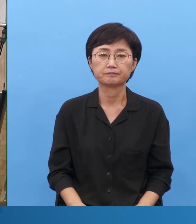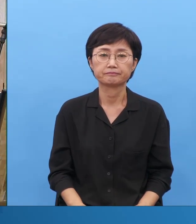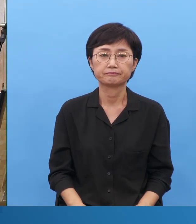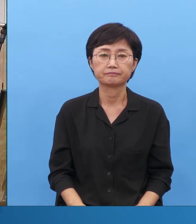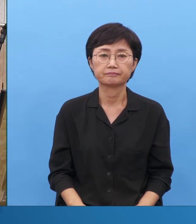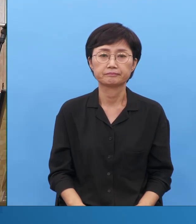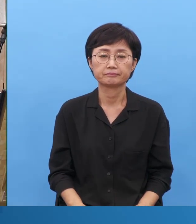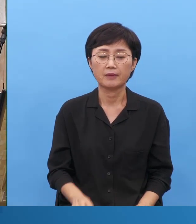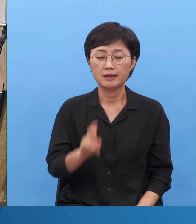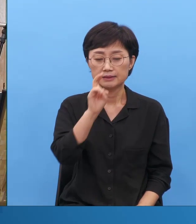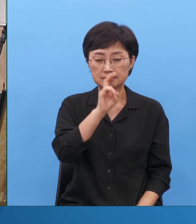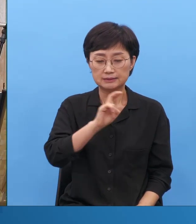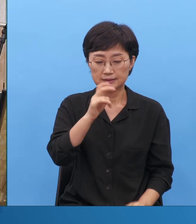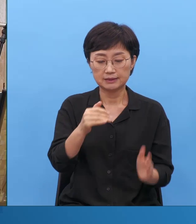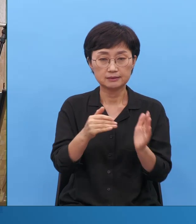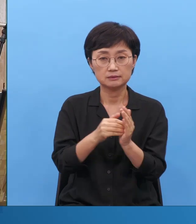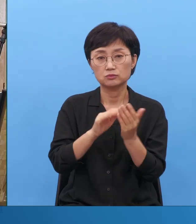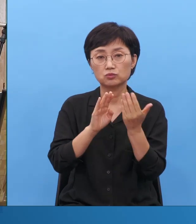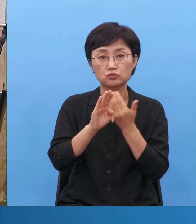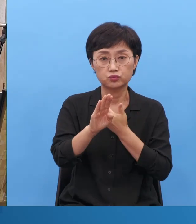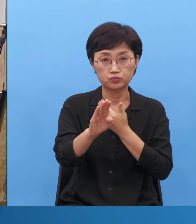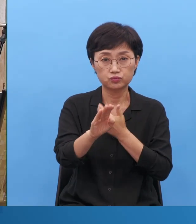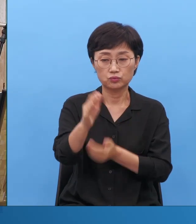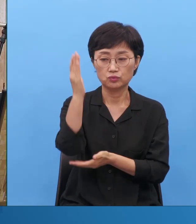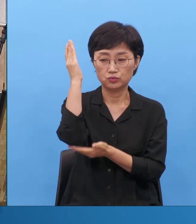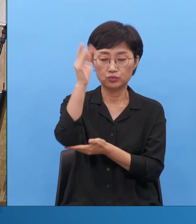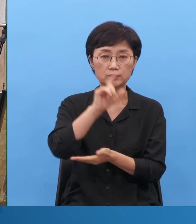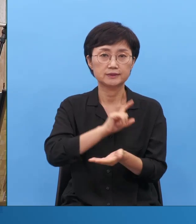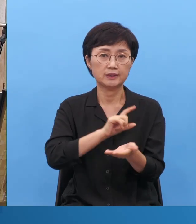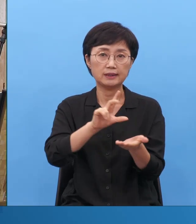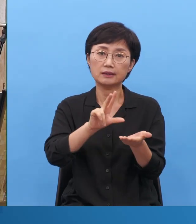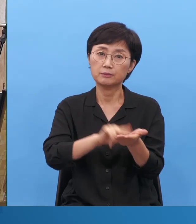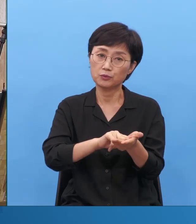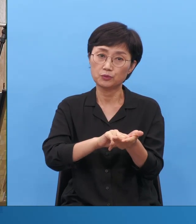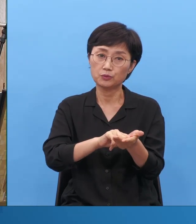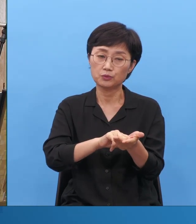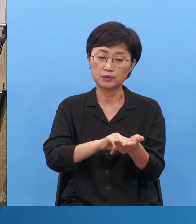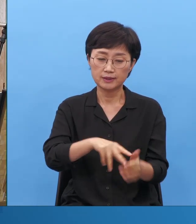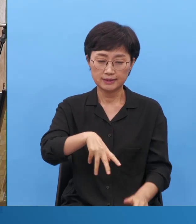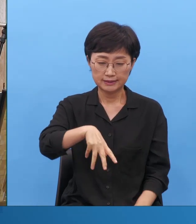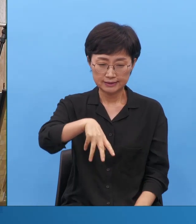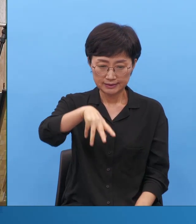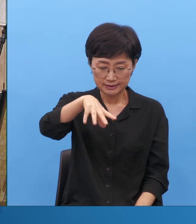다윗 찬양대에서 찬양드린 후에 창조의 능력으로 고난을